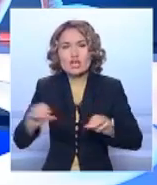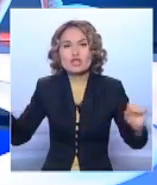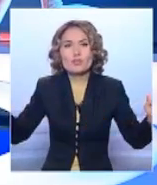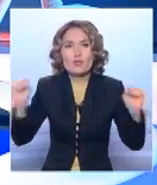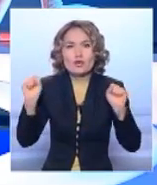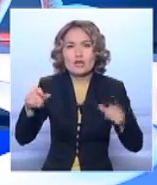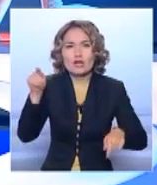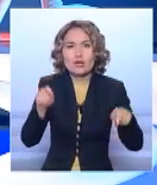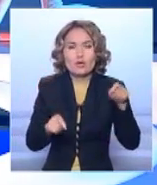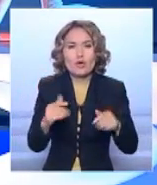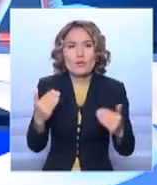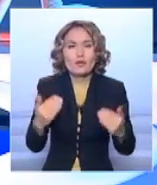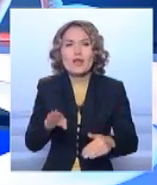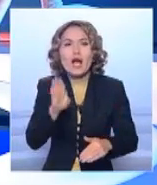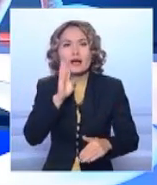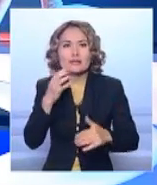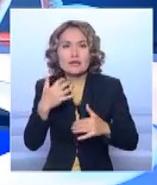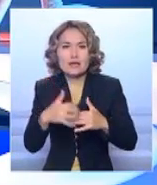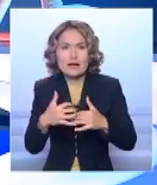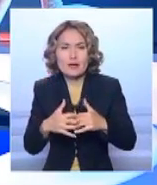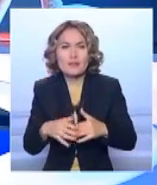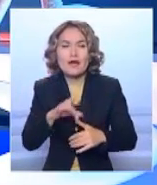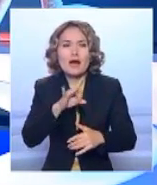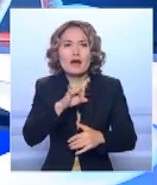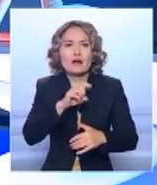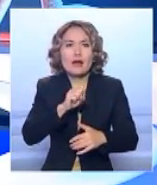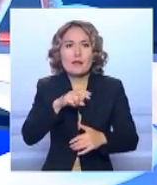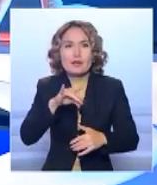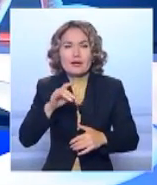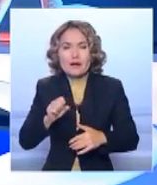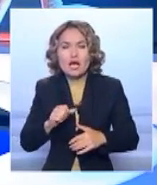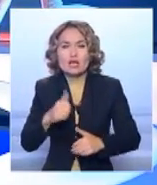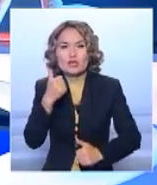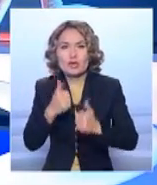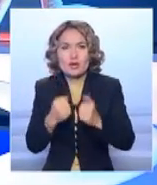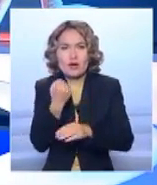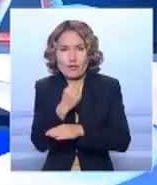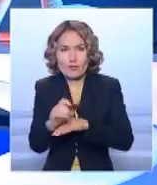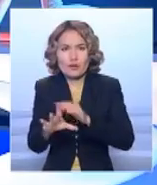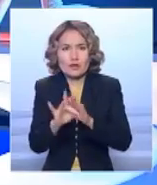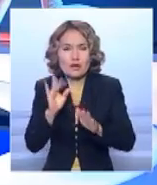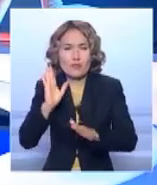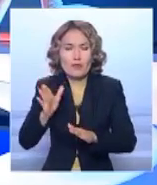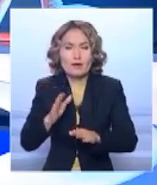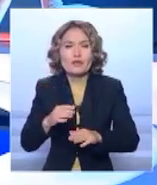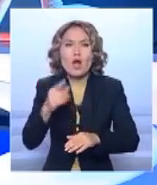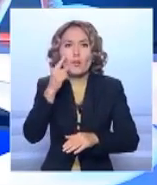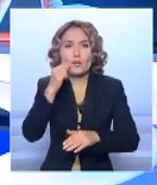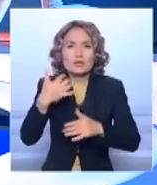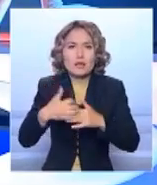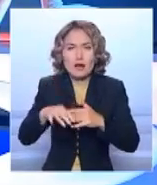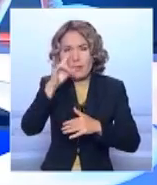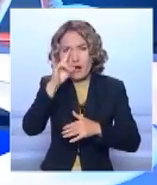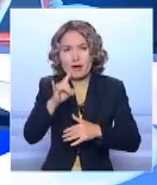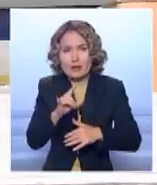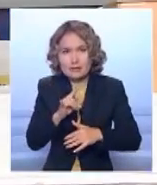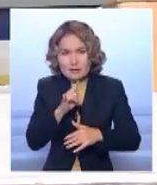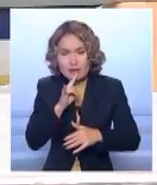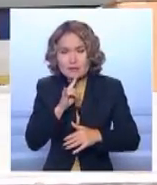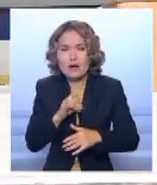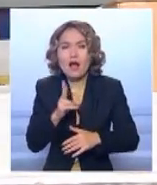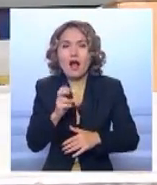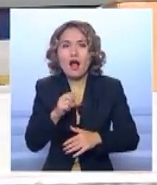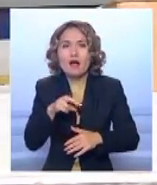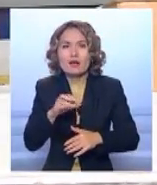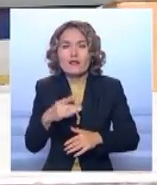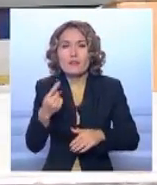келді. Бүгін қыздар арасында арапира бойынша чемпиондар анықталуы тиіс. Ерлер арасында шығыс қазақстандық Темірлан Қалиев топ жарды.